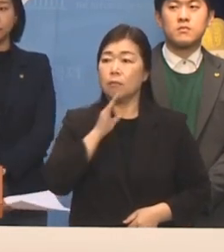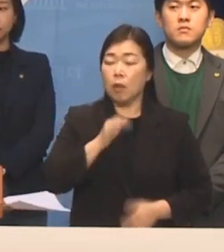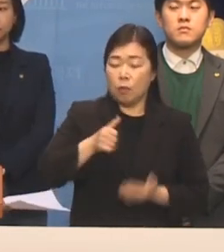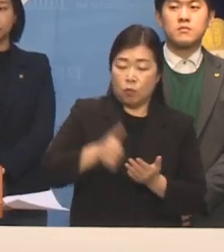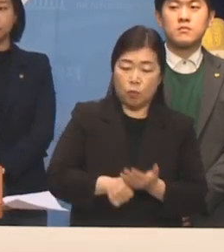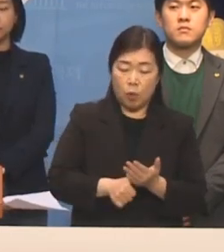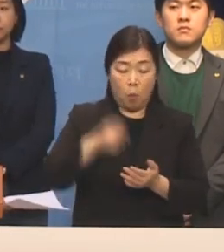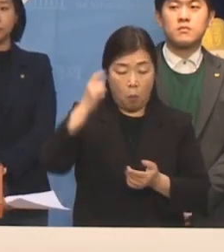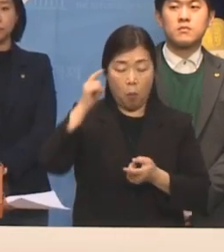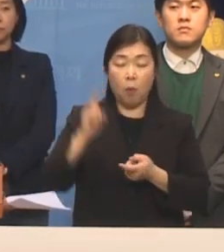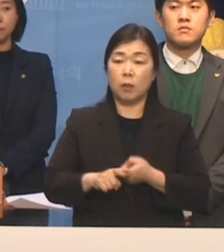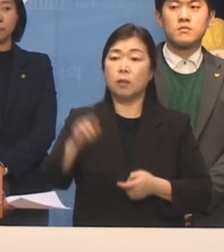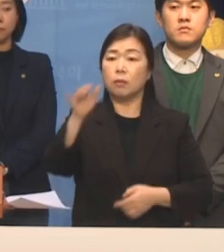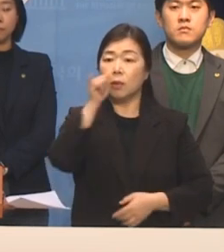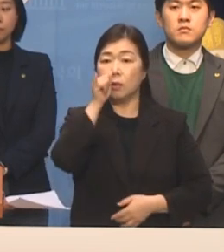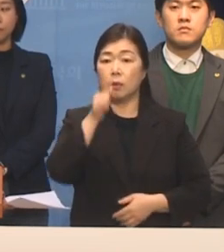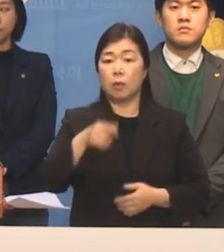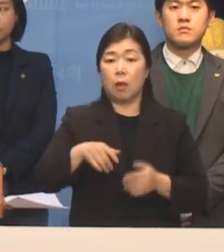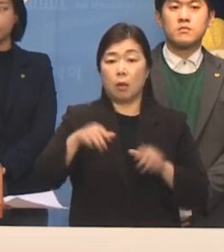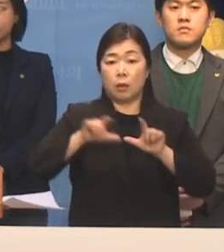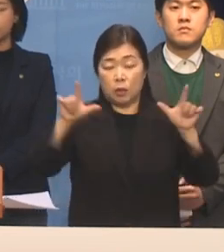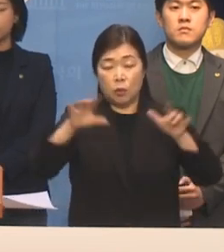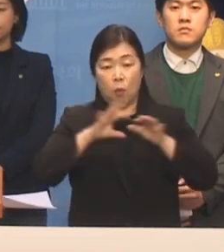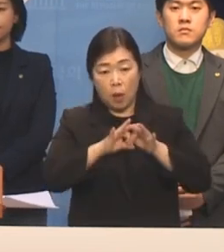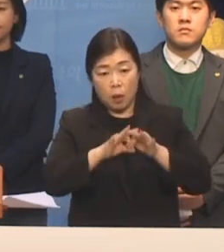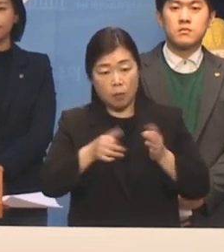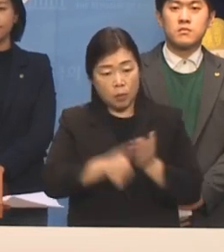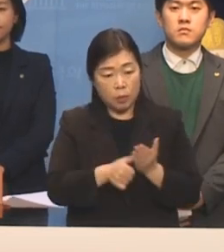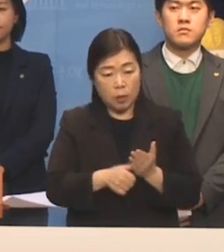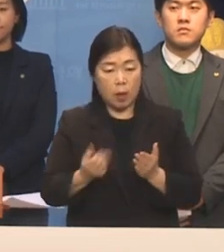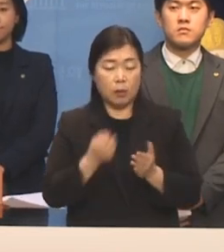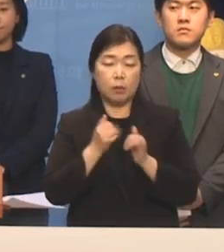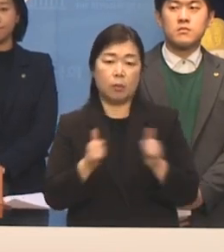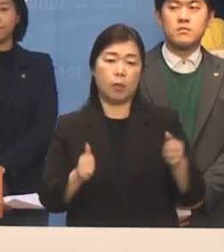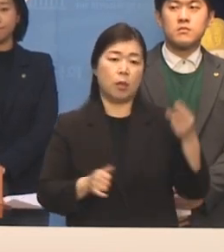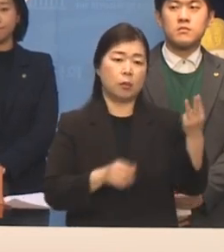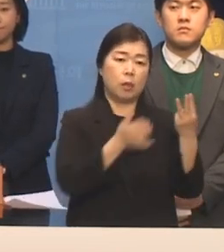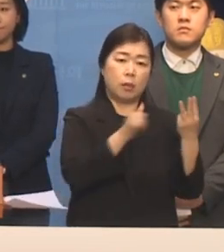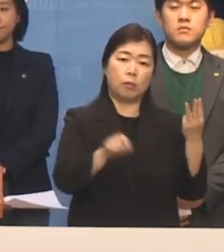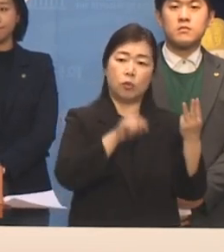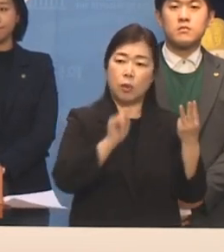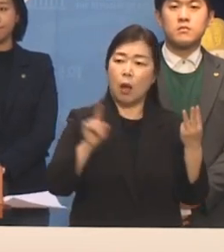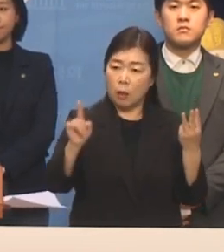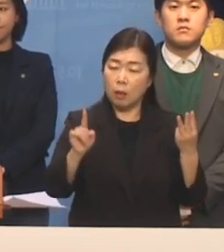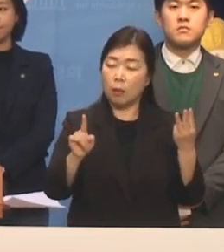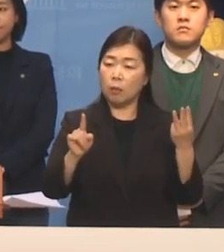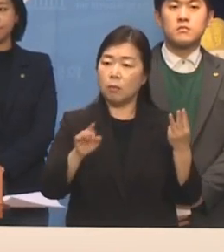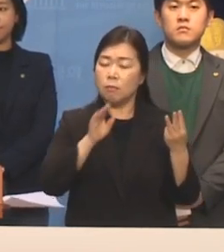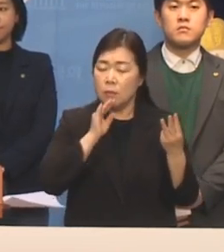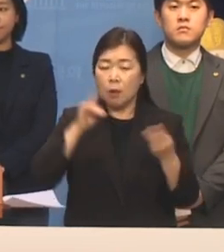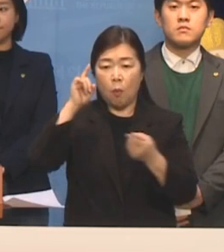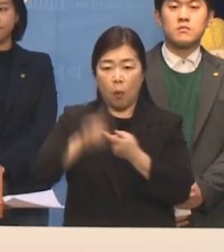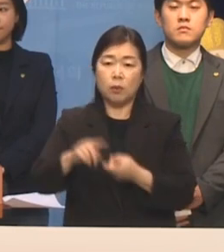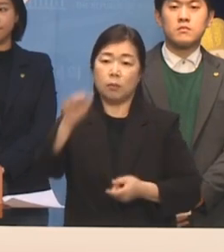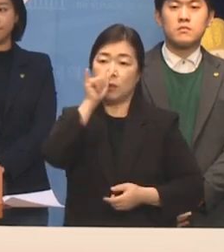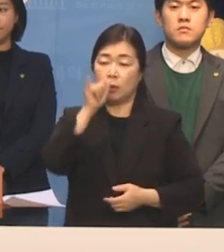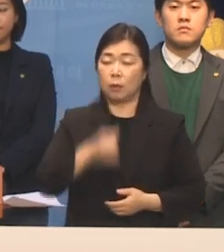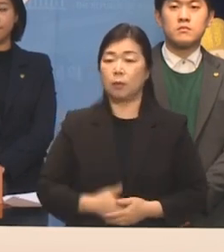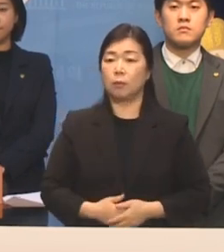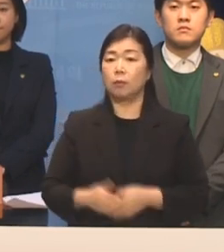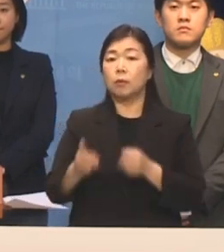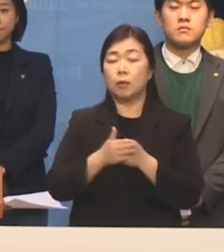있는 이른바 기후유권자가 3명 중 1명이나 됩니다. 바야흐로 이번 22대